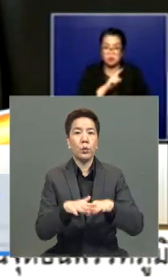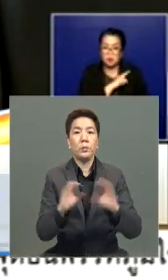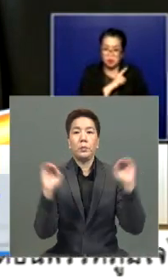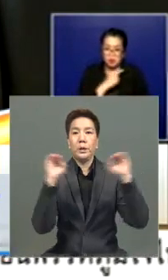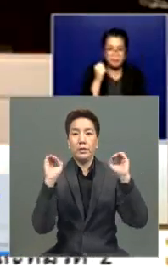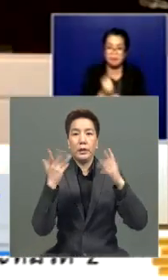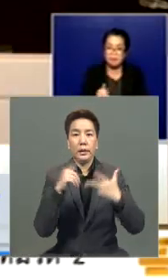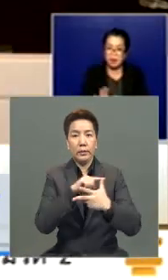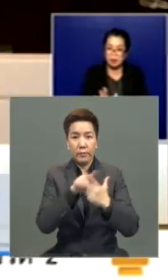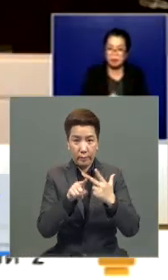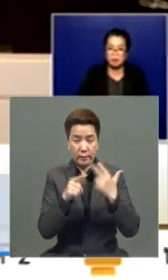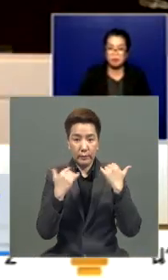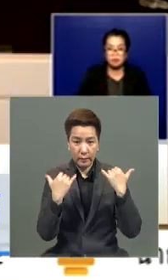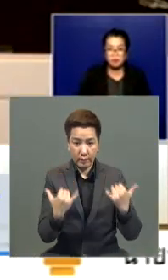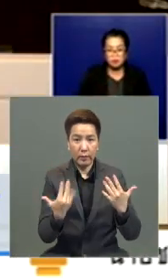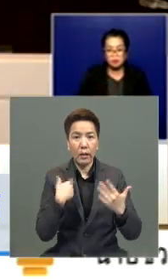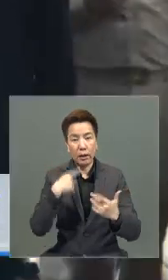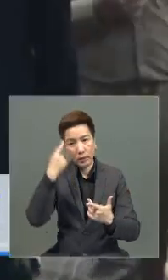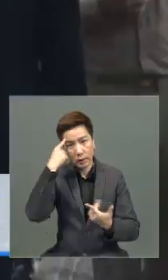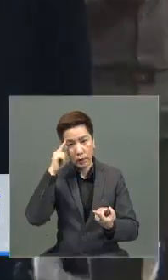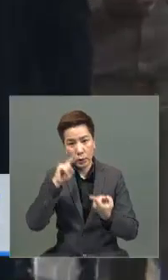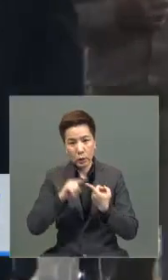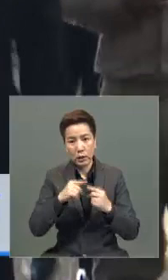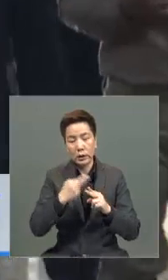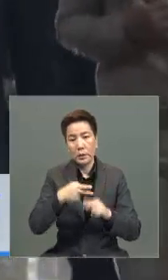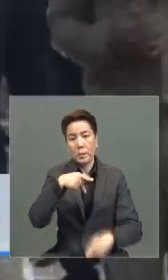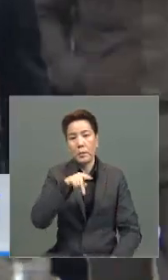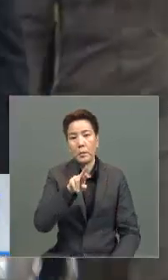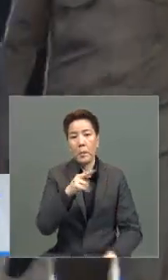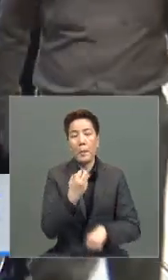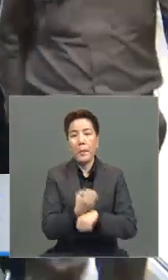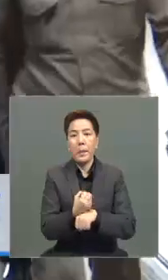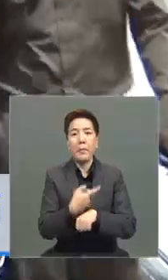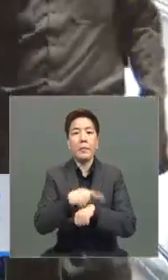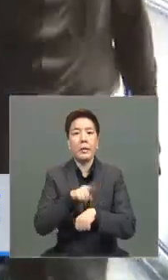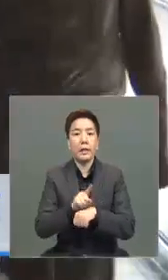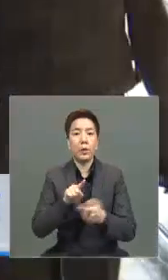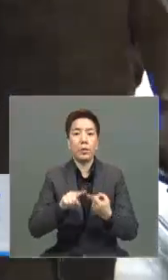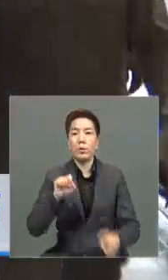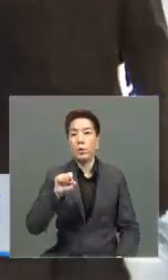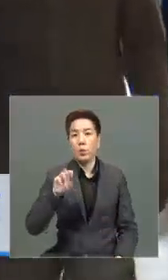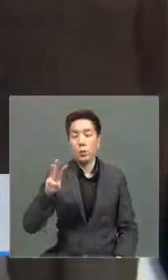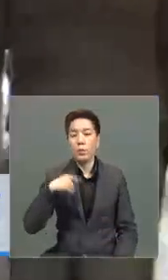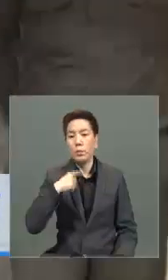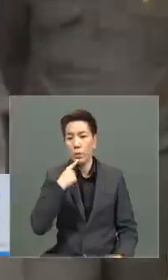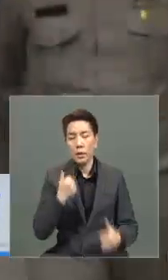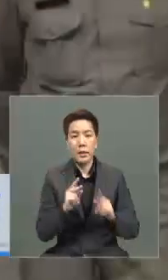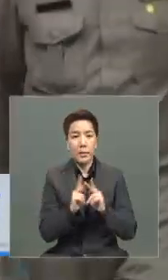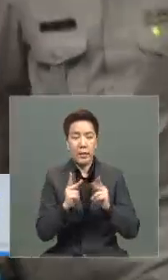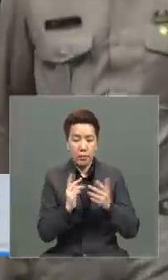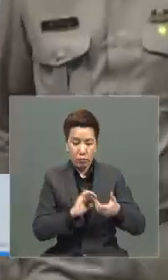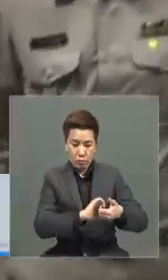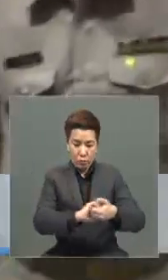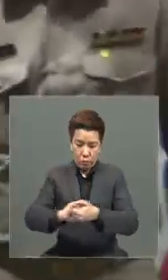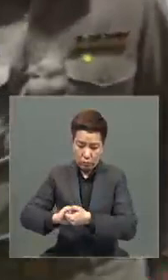ในคณะกรรมการสมานฉันท์เลยค่ะหน้าที่มีความเห็นจากนายพรเพชรวิชิตชลระชัยครับสถานที่สภาเกี่ยวกับการตั้งคณะกรรมการปรอง